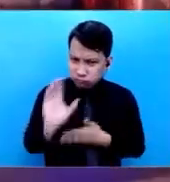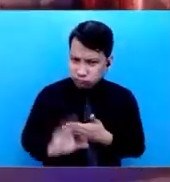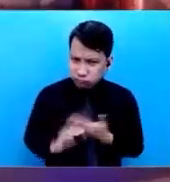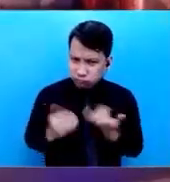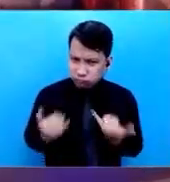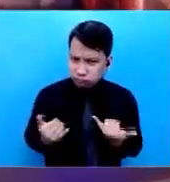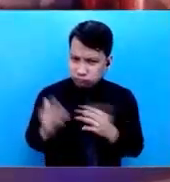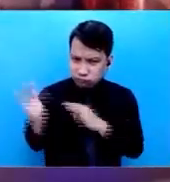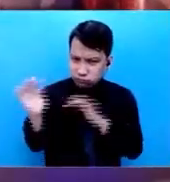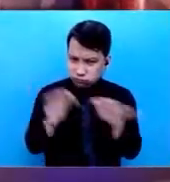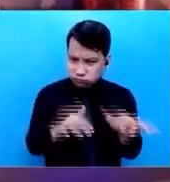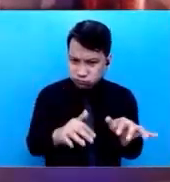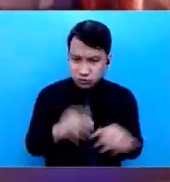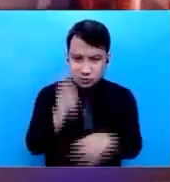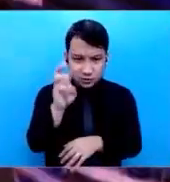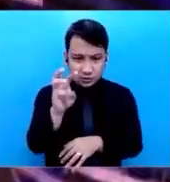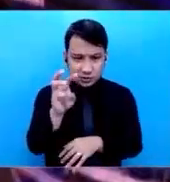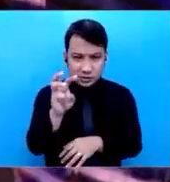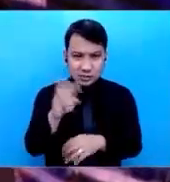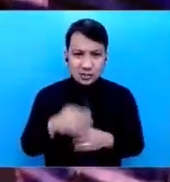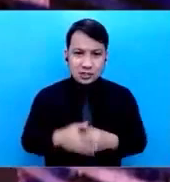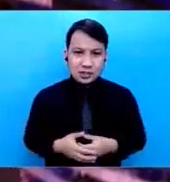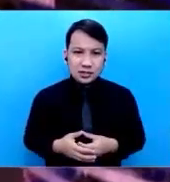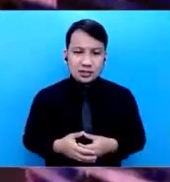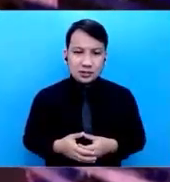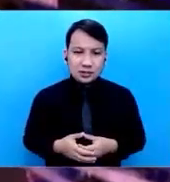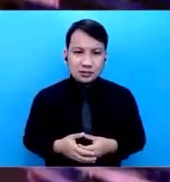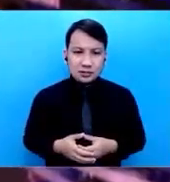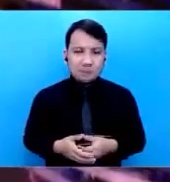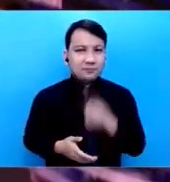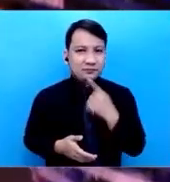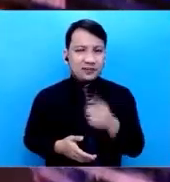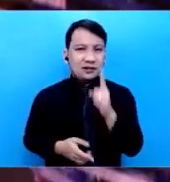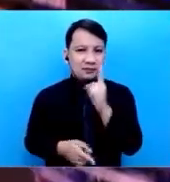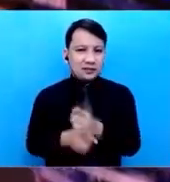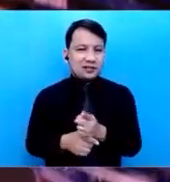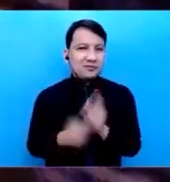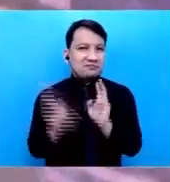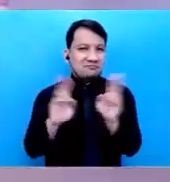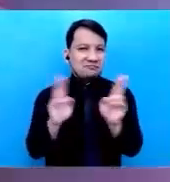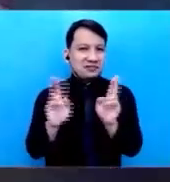makadadalo ang 6 na kandidato, yan na lang daw ang dapat abangan.